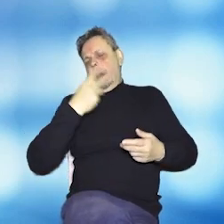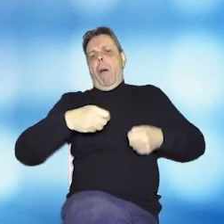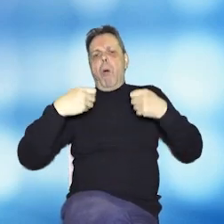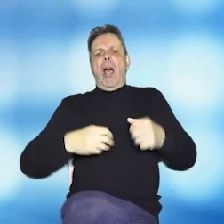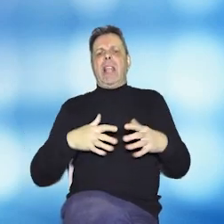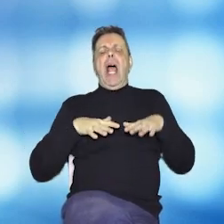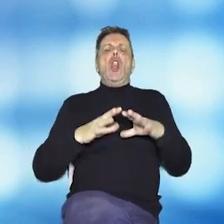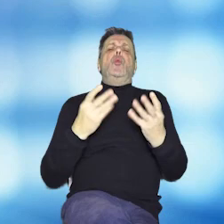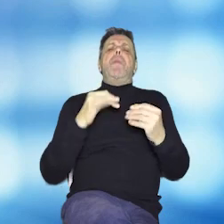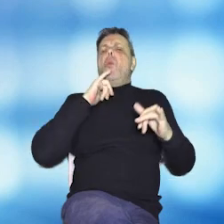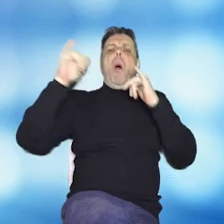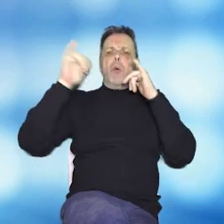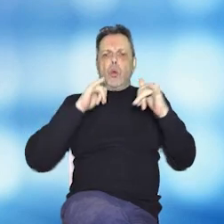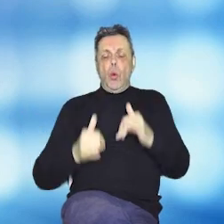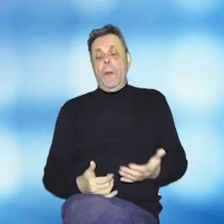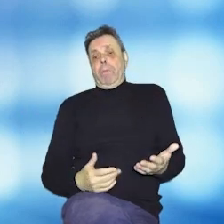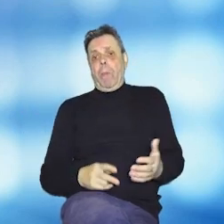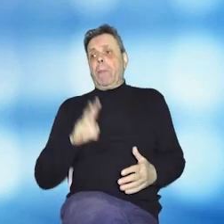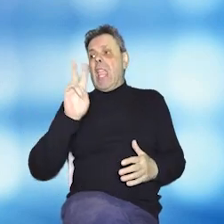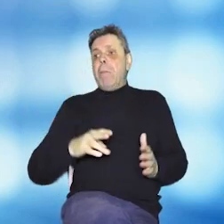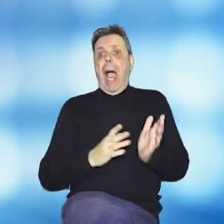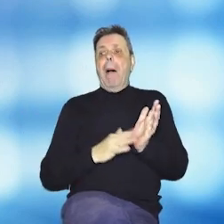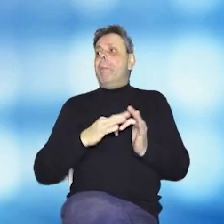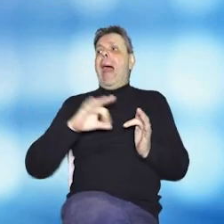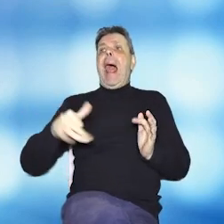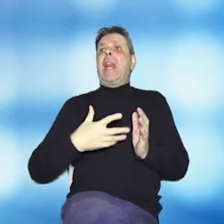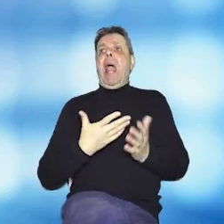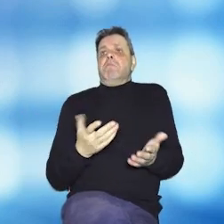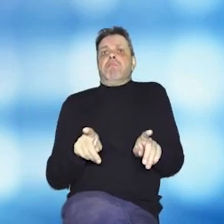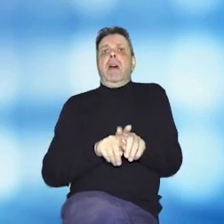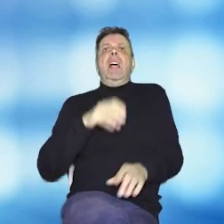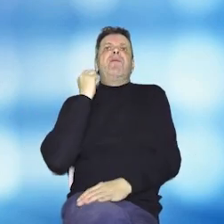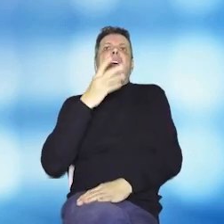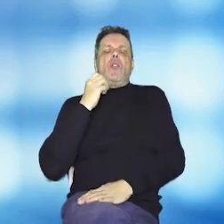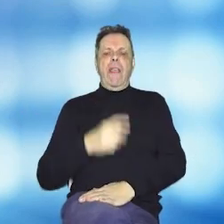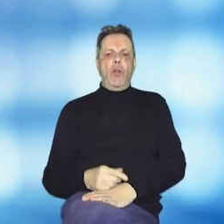ljudi puno putuju, jel da, ima malarije na svakodnevnoj bazi,